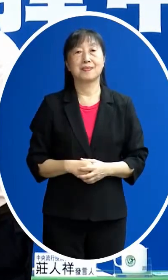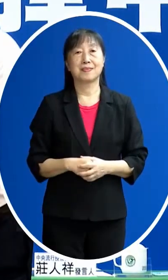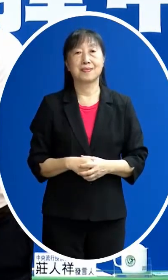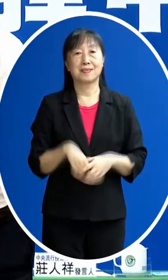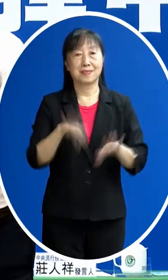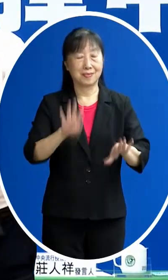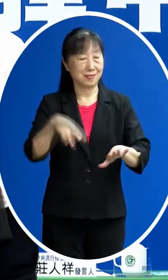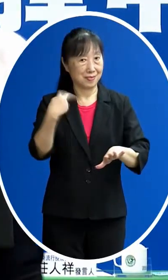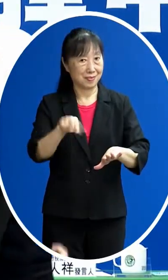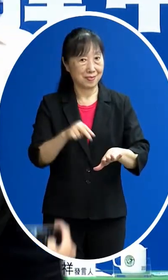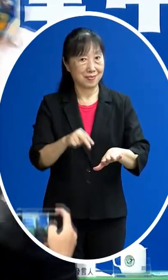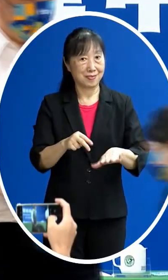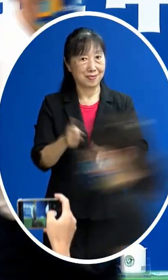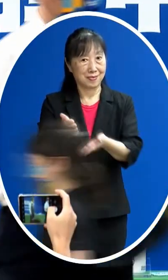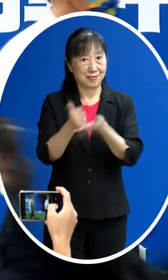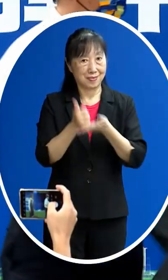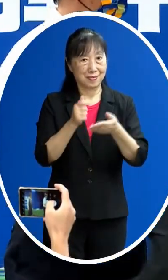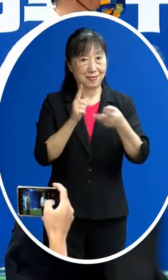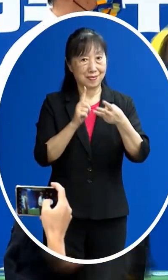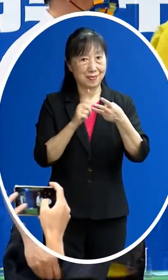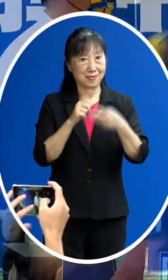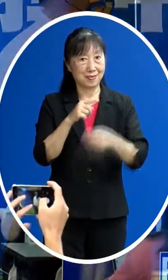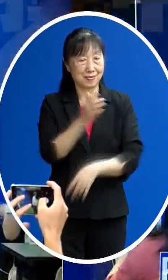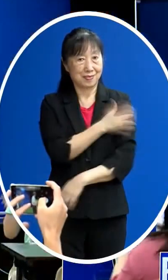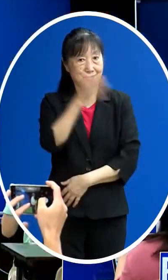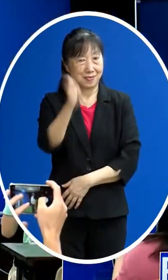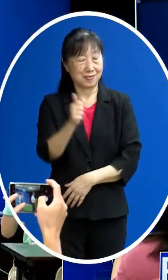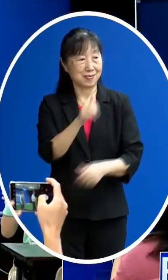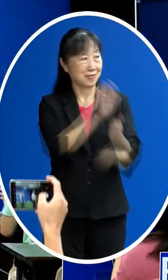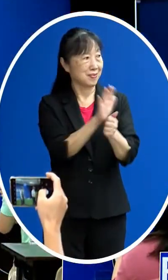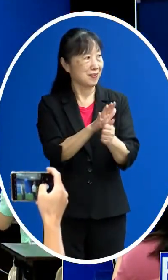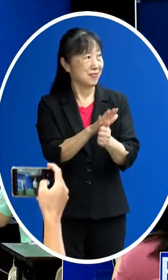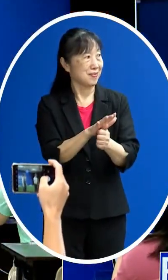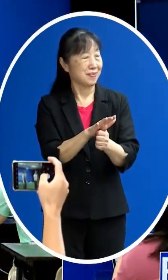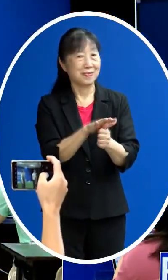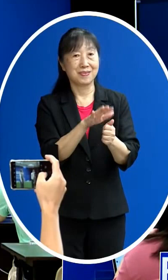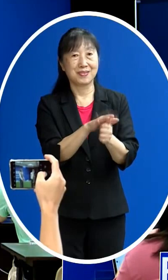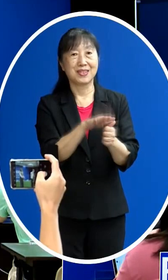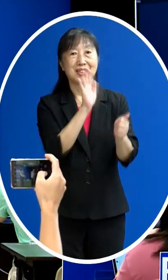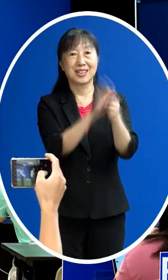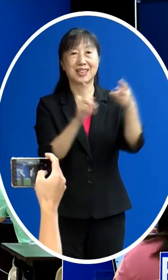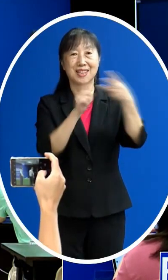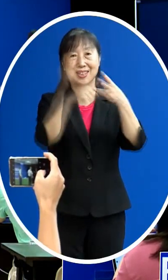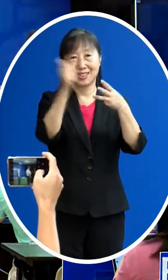呢，我们是不是请这个陈指挥官帮王指挥官穿上这个防疫背心？